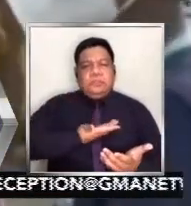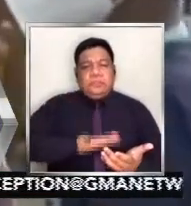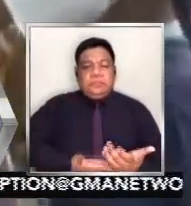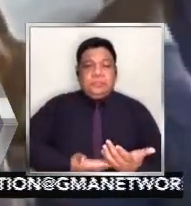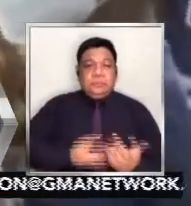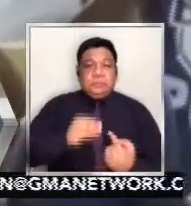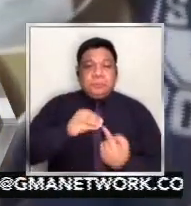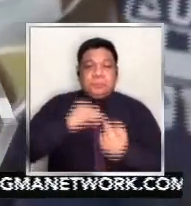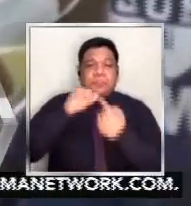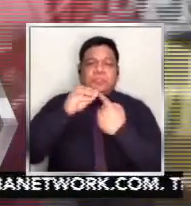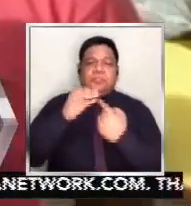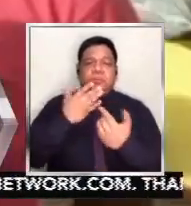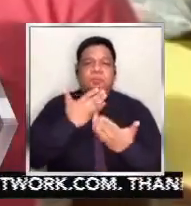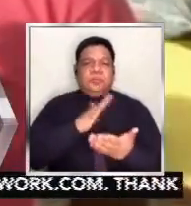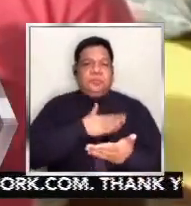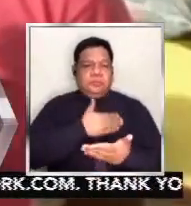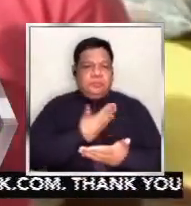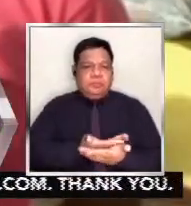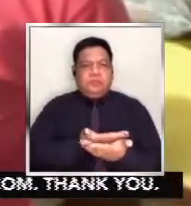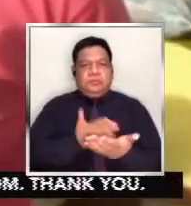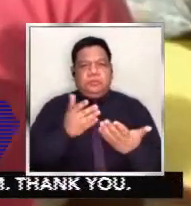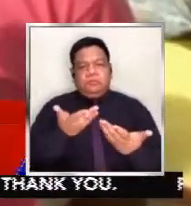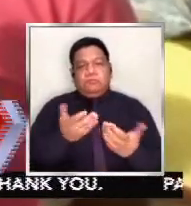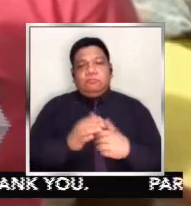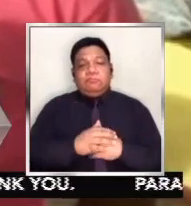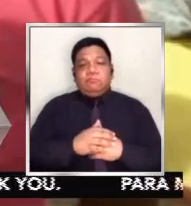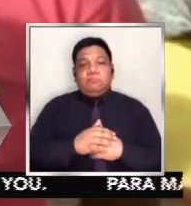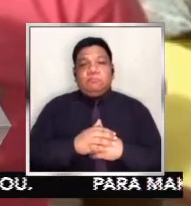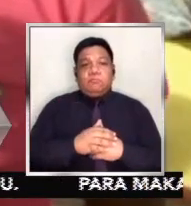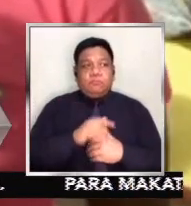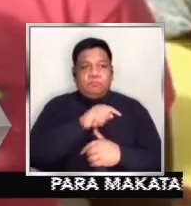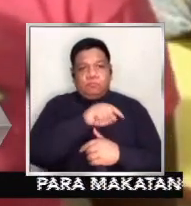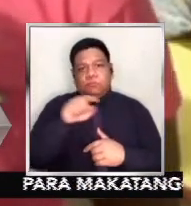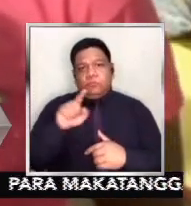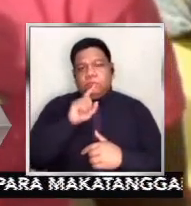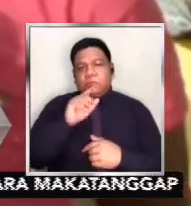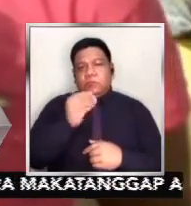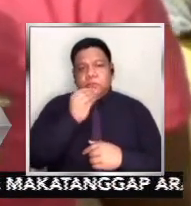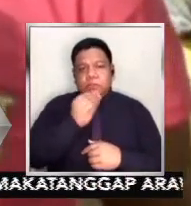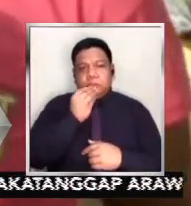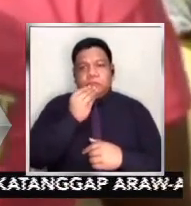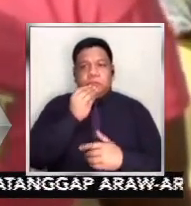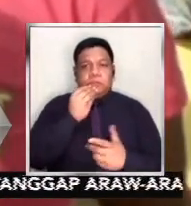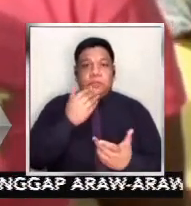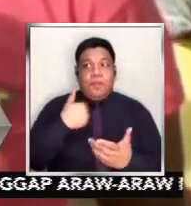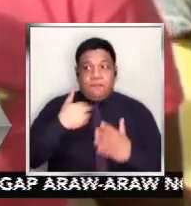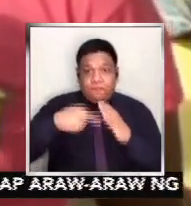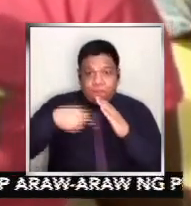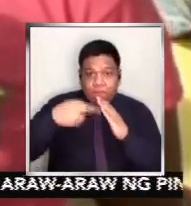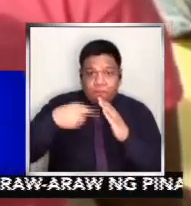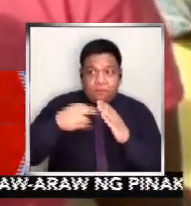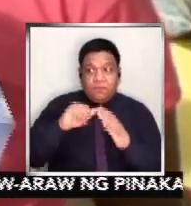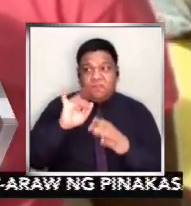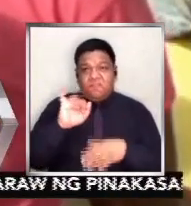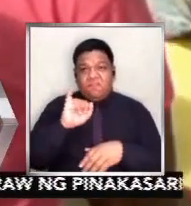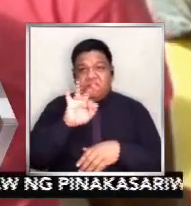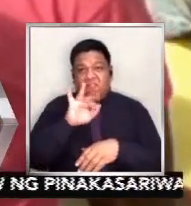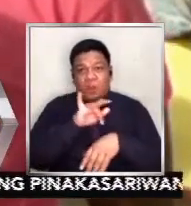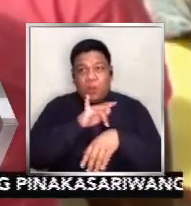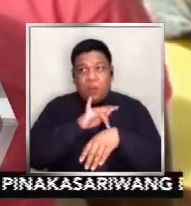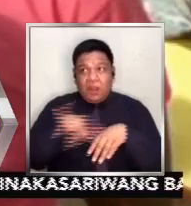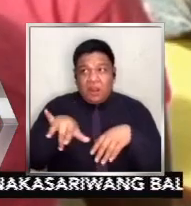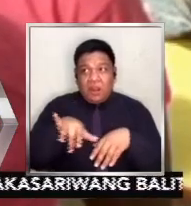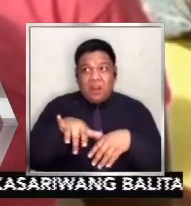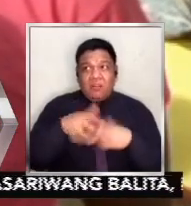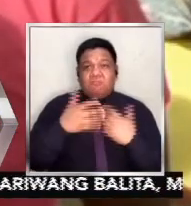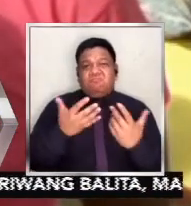niyang mga anak. Pag ano, sa isang bis lang kami kumakain, pag may bigas, kung wala, yun,